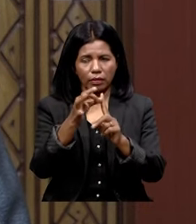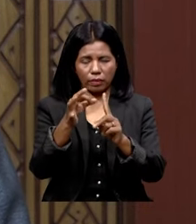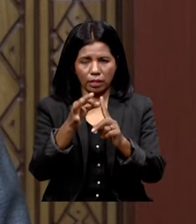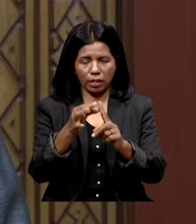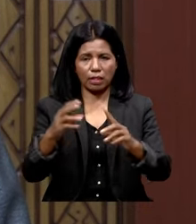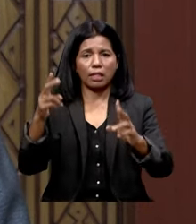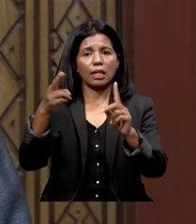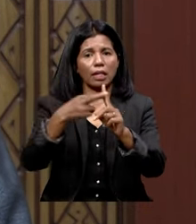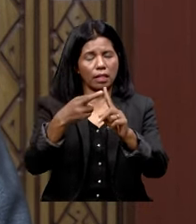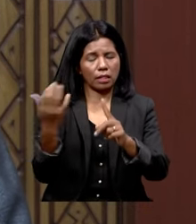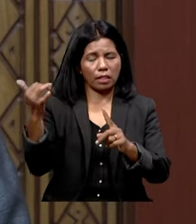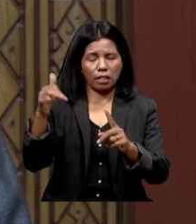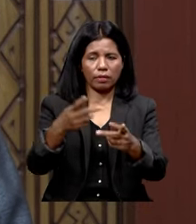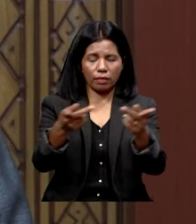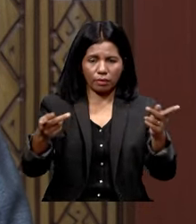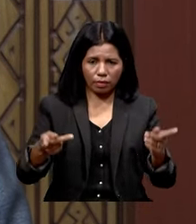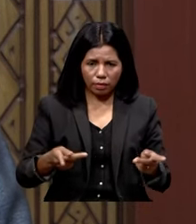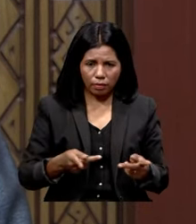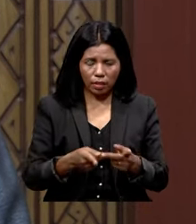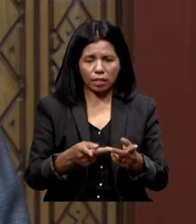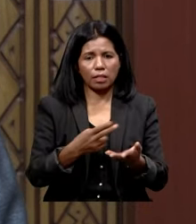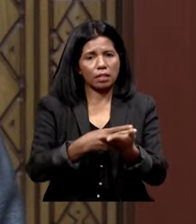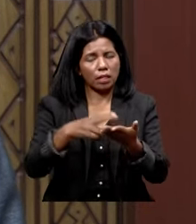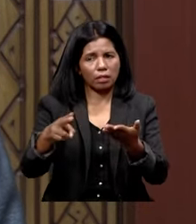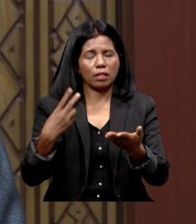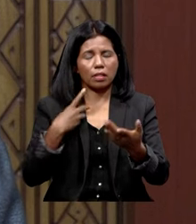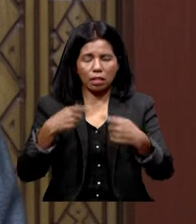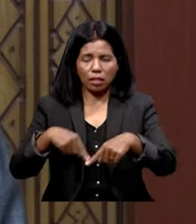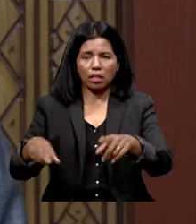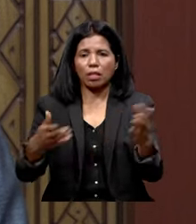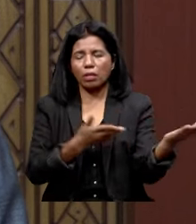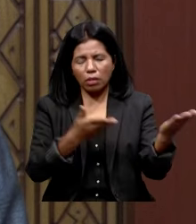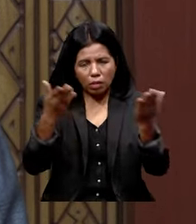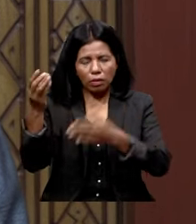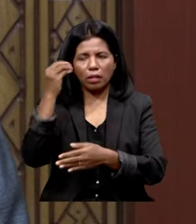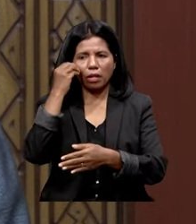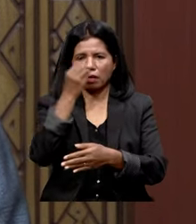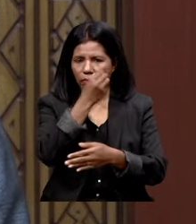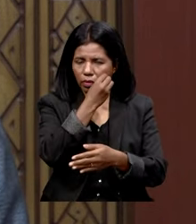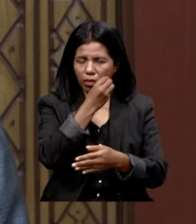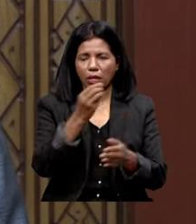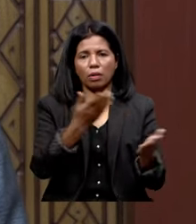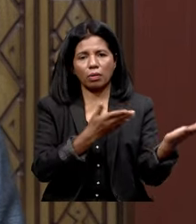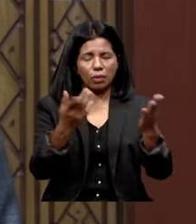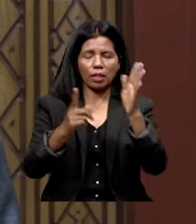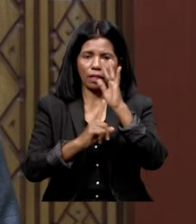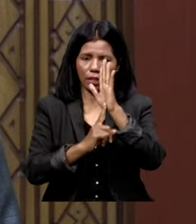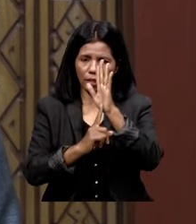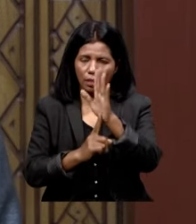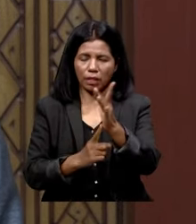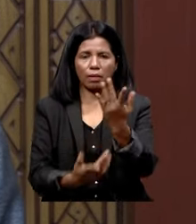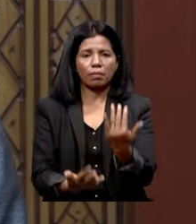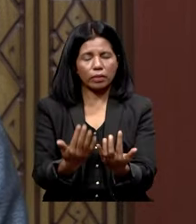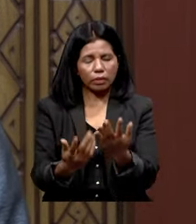simiteri sirne fatin sagrad fatin lulik tani ita bahan-bahan lori aifunan lori lilin basun